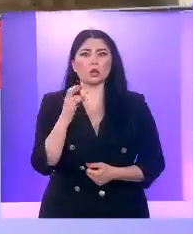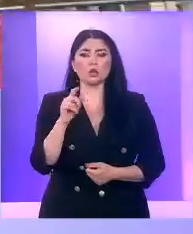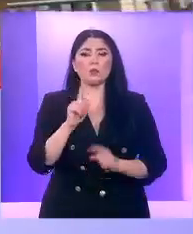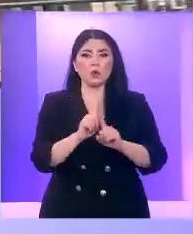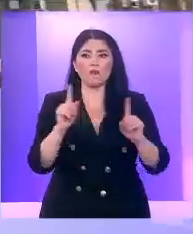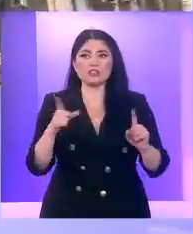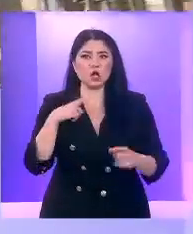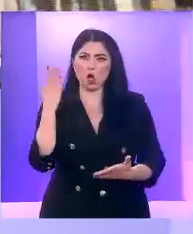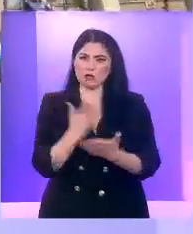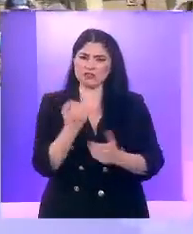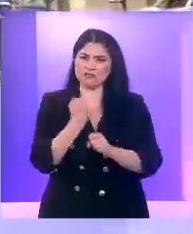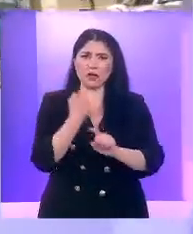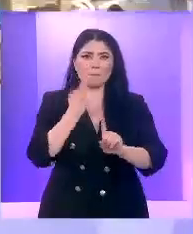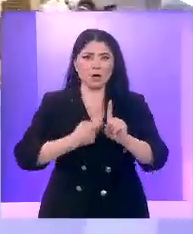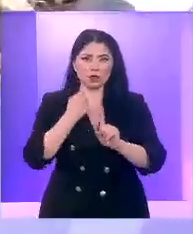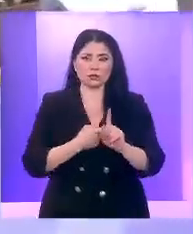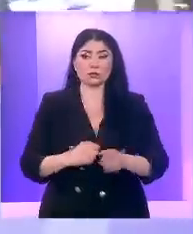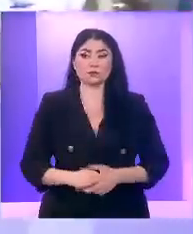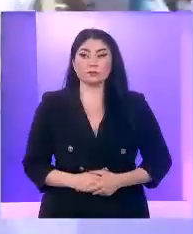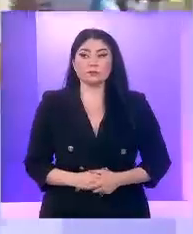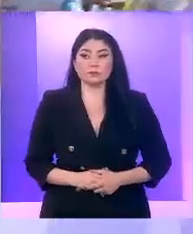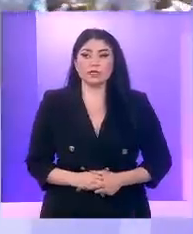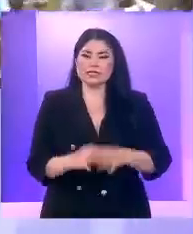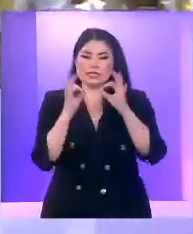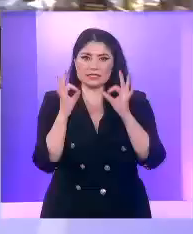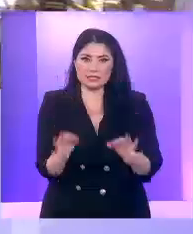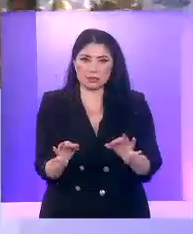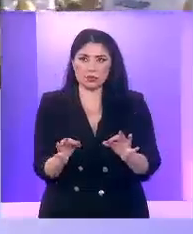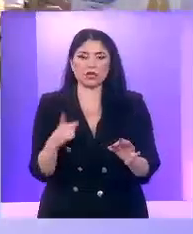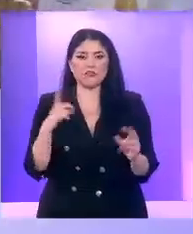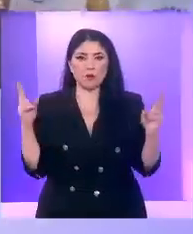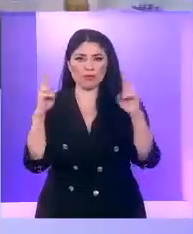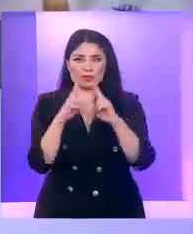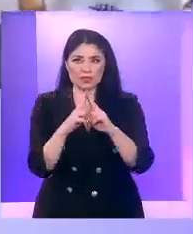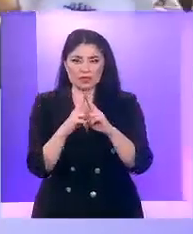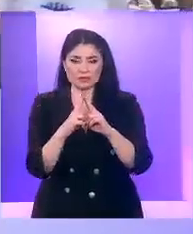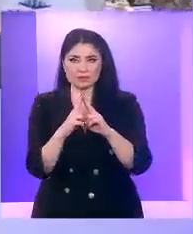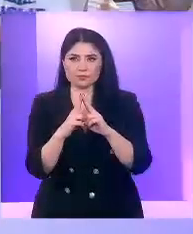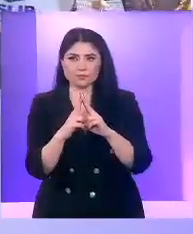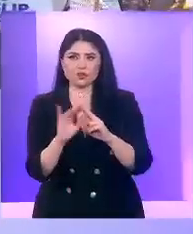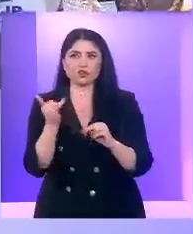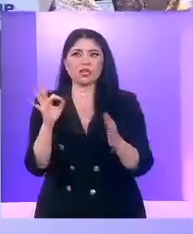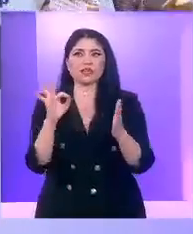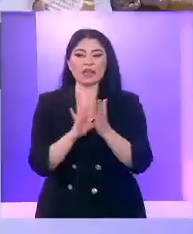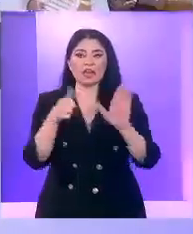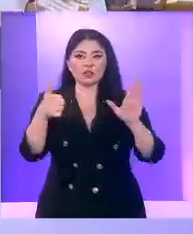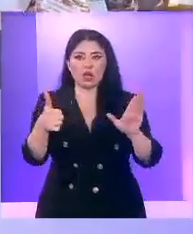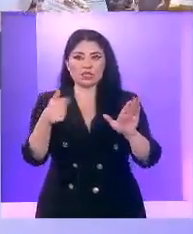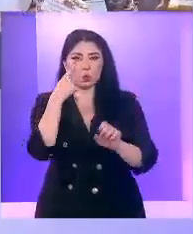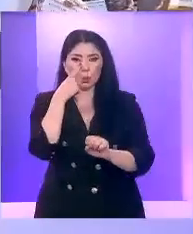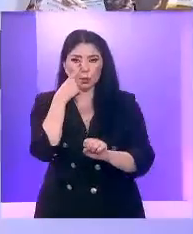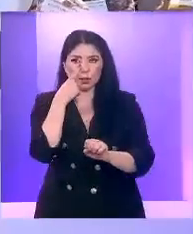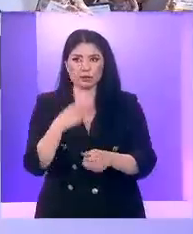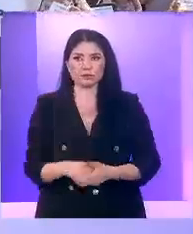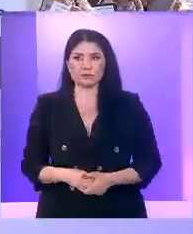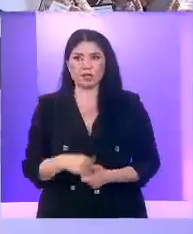cadrele didactice sunt hotărâte să protesteze și cu siguranță ne vom întâlni inclusiv pe data de 6